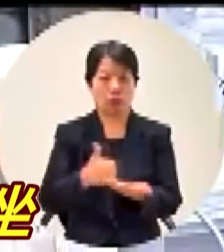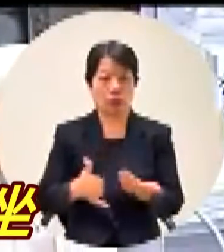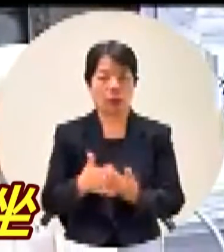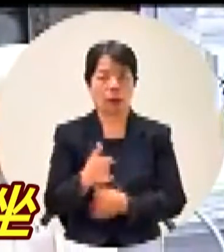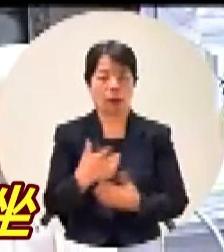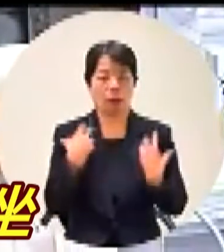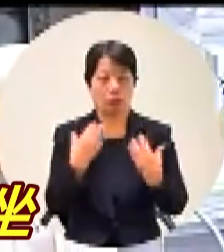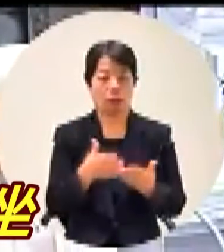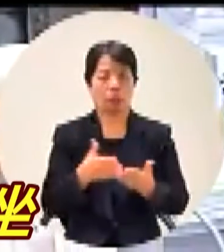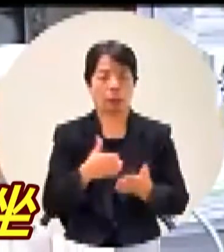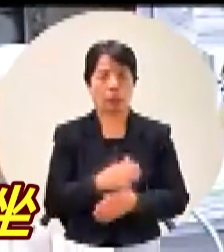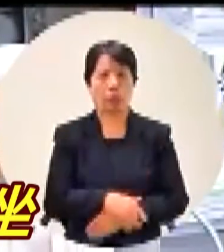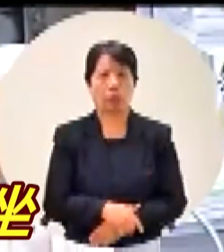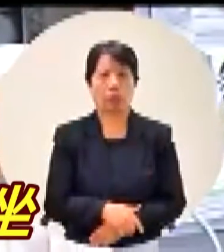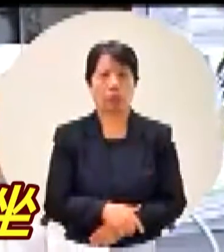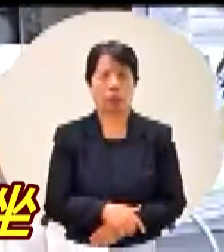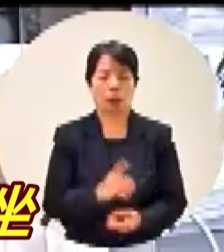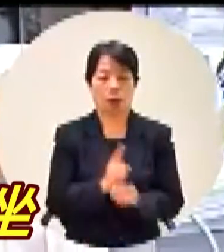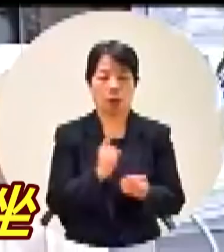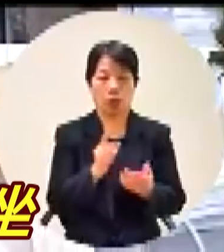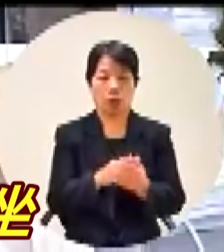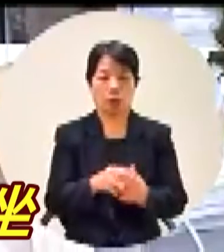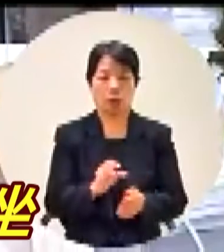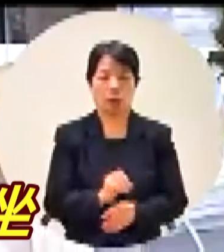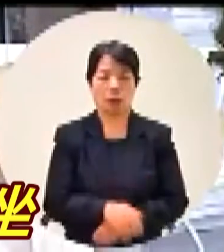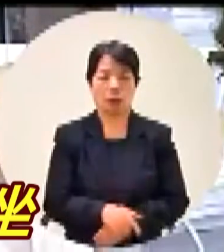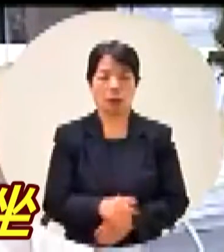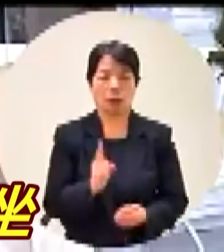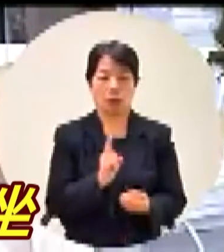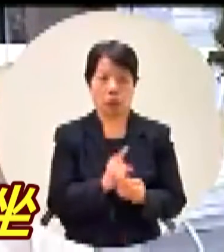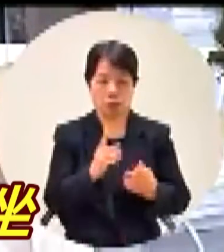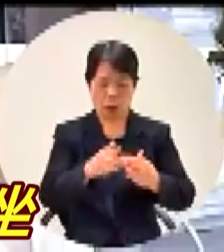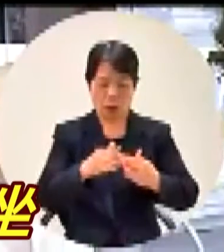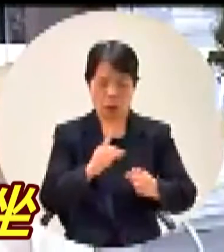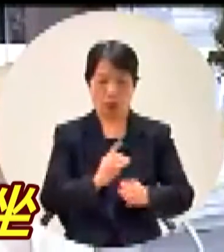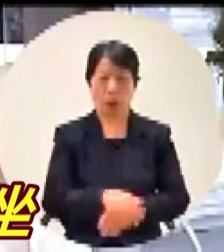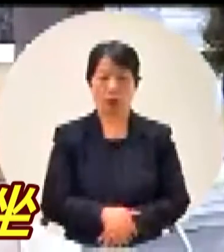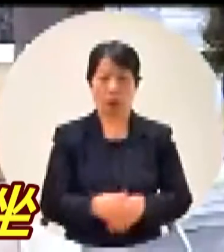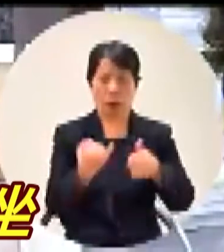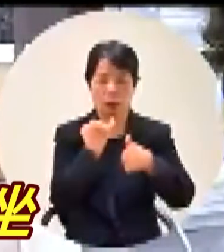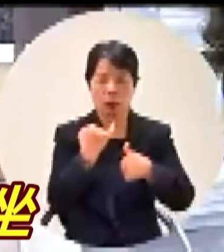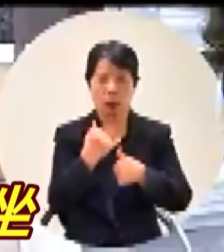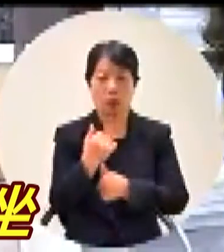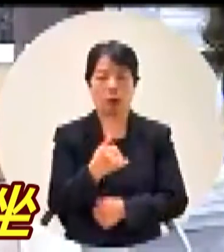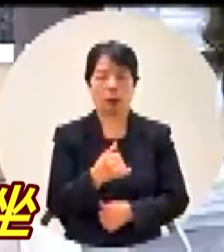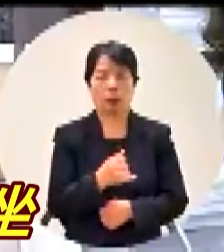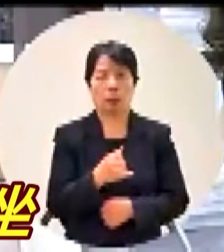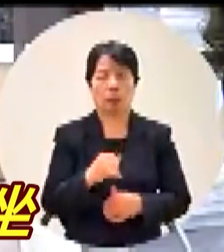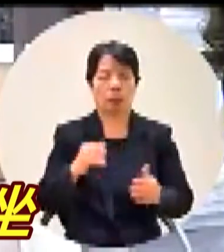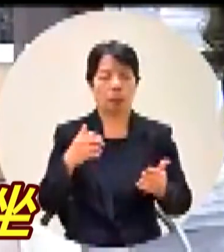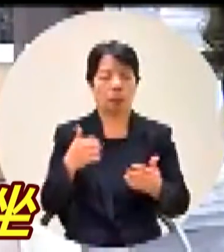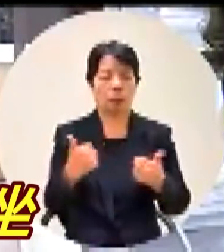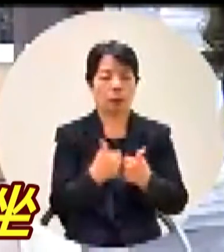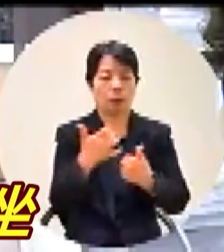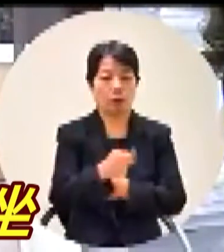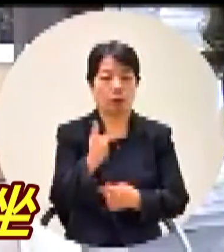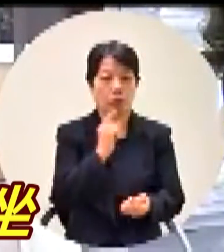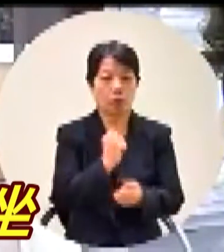责，原文照念，原文照翻。何新淳，台中市议员，他做不对吗？